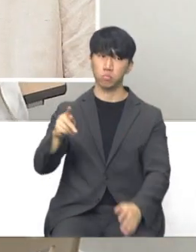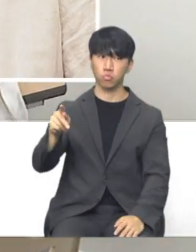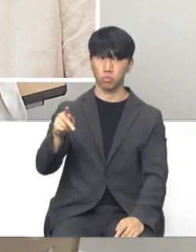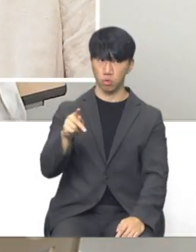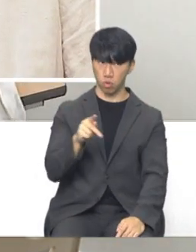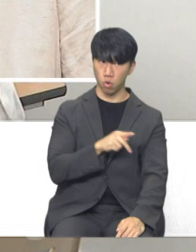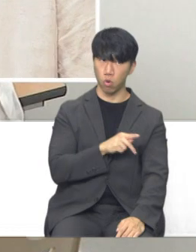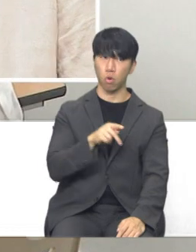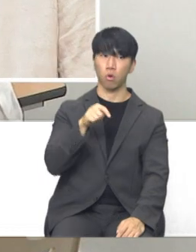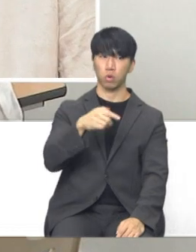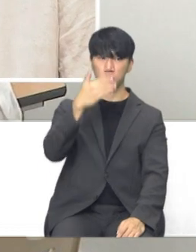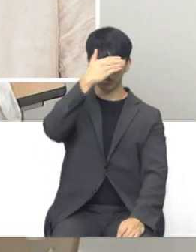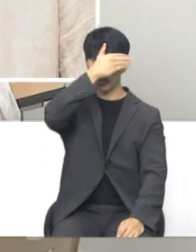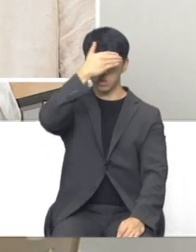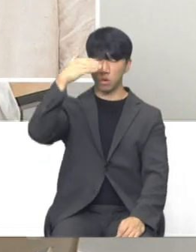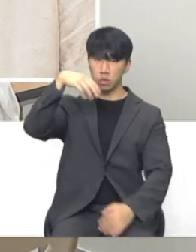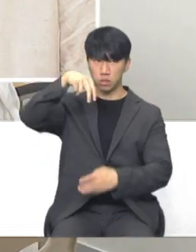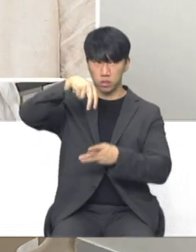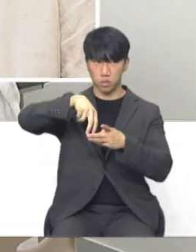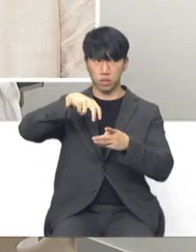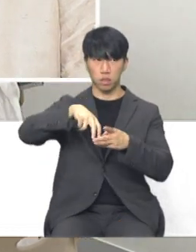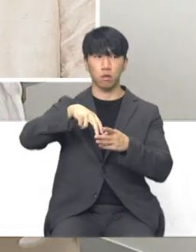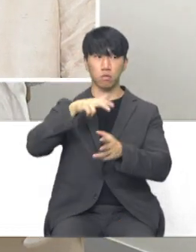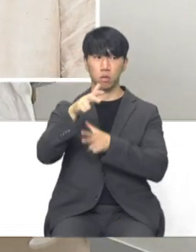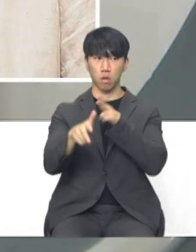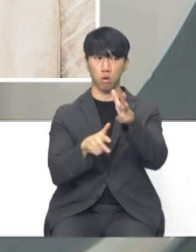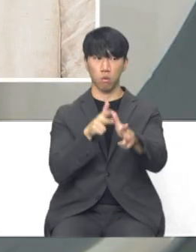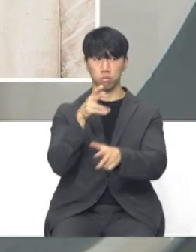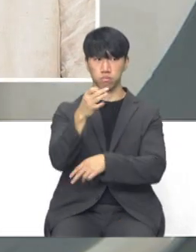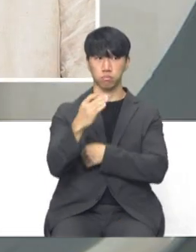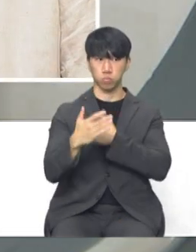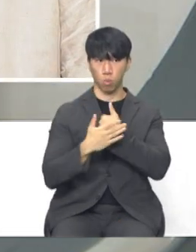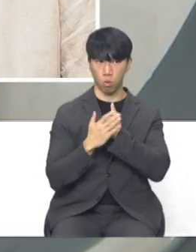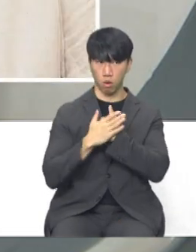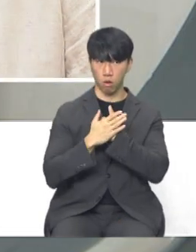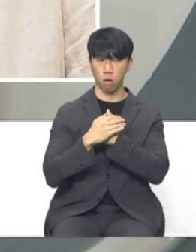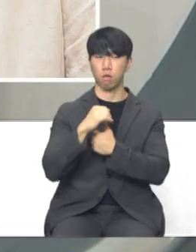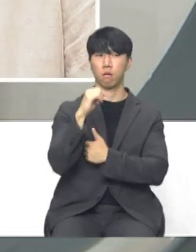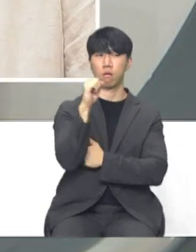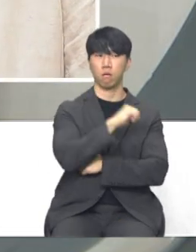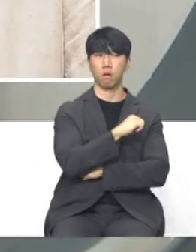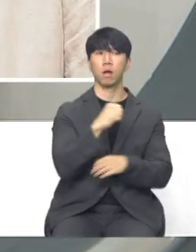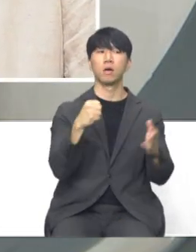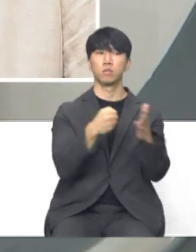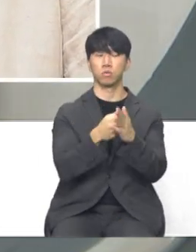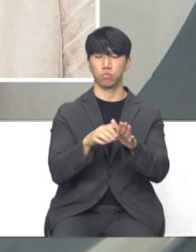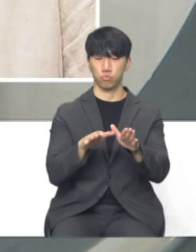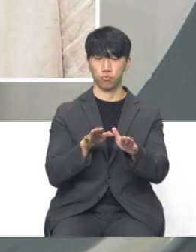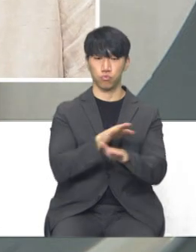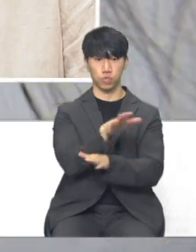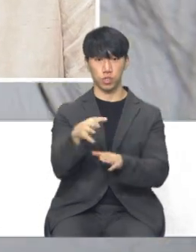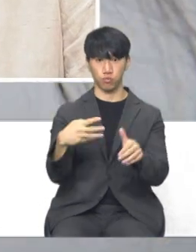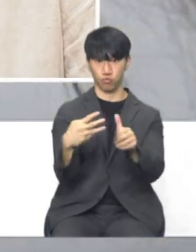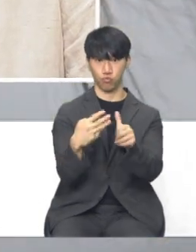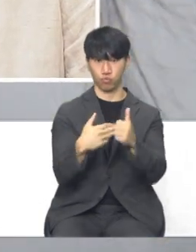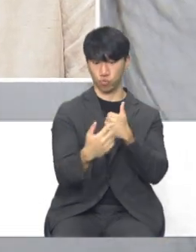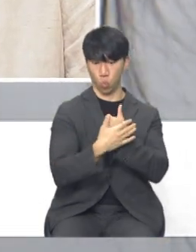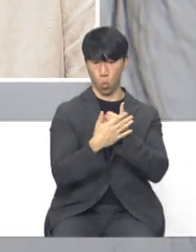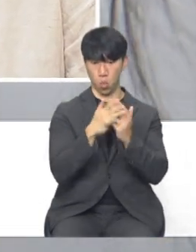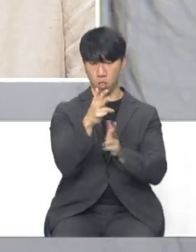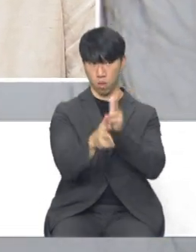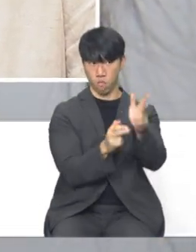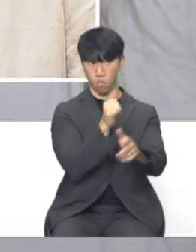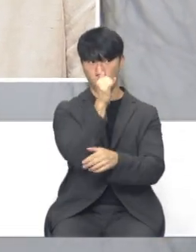여기 청년 센터에서 사업금을 지원해 준다고 해서 보태서 이제 이렇게 군에서 지원해주는 사업을